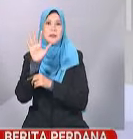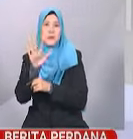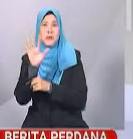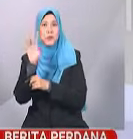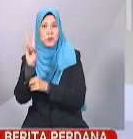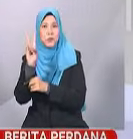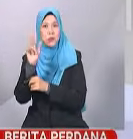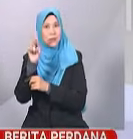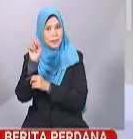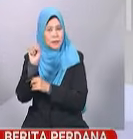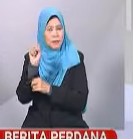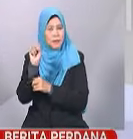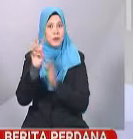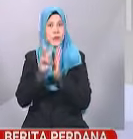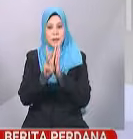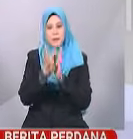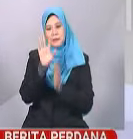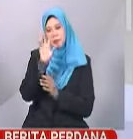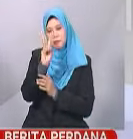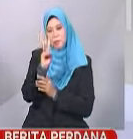3,957 kes, mewakili